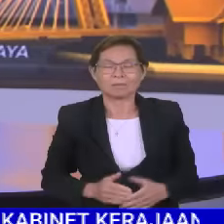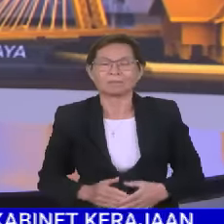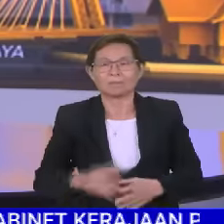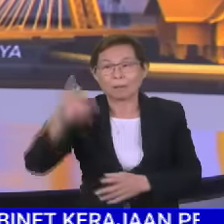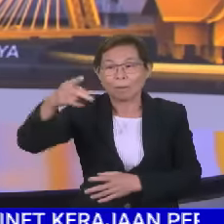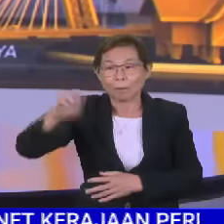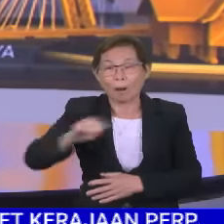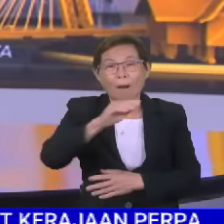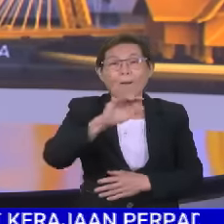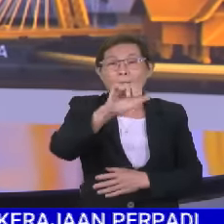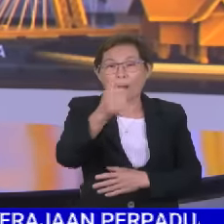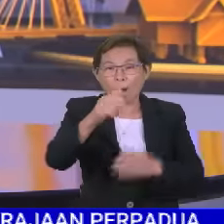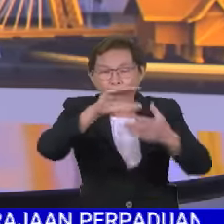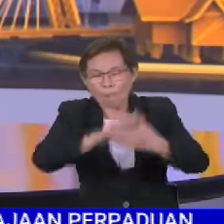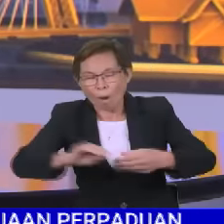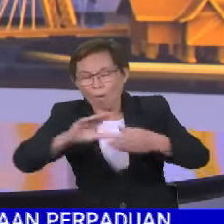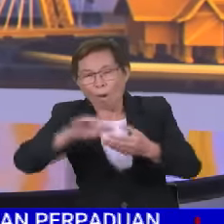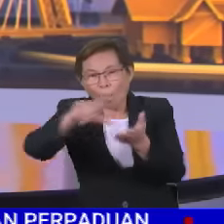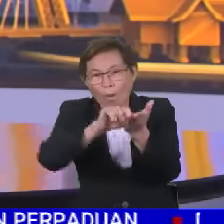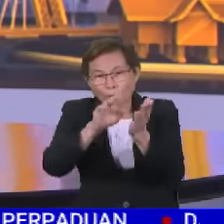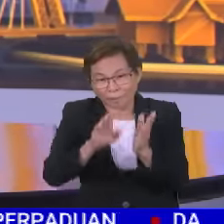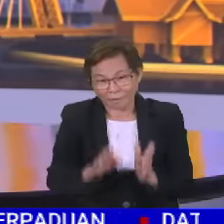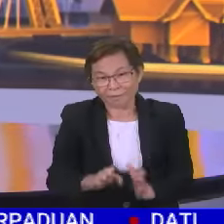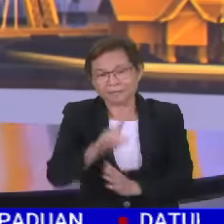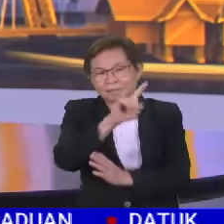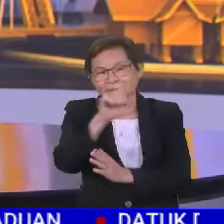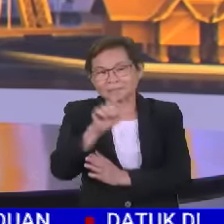Menteri ke-10 itu diperincikan wartawan Nur Zuhaira Muhammad Zamri.